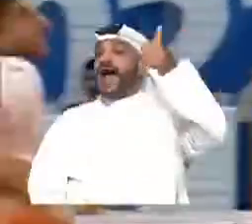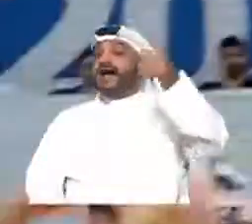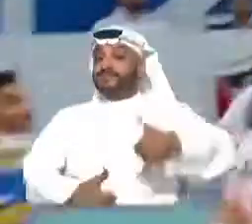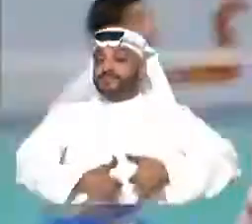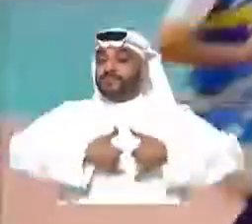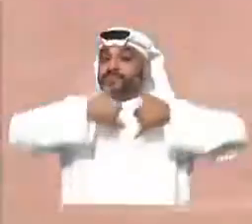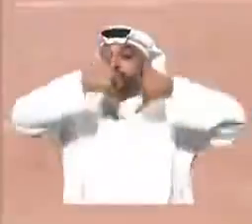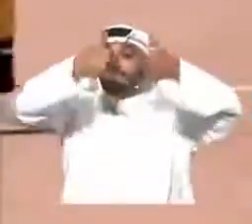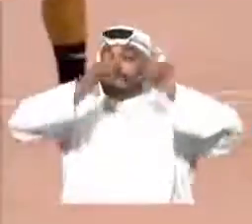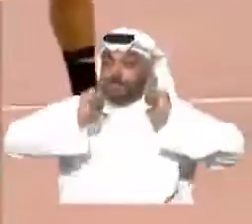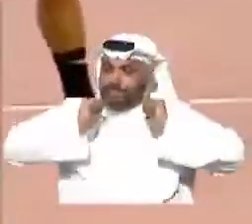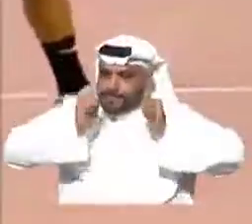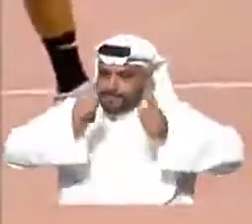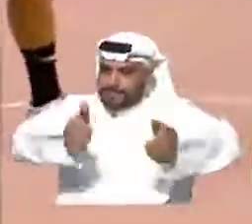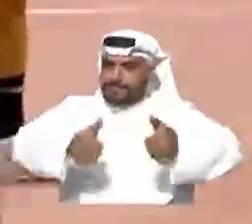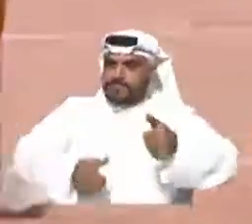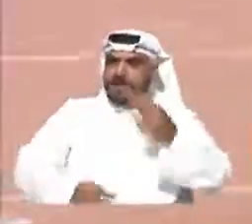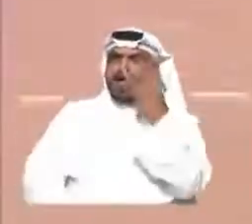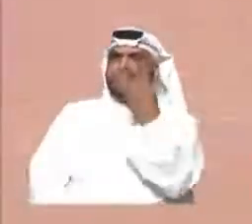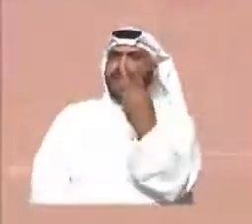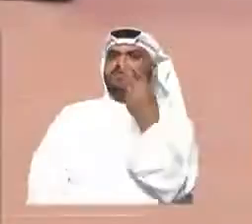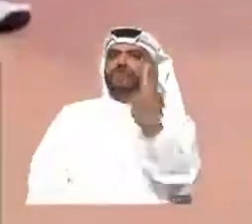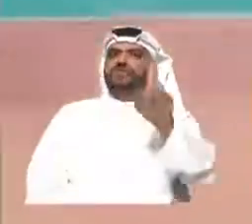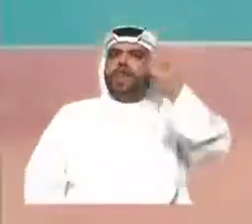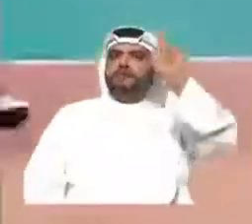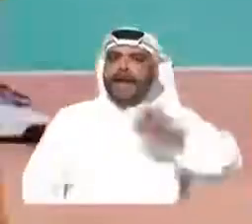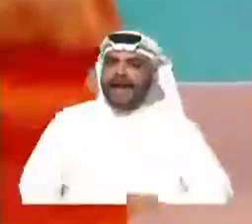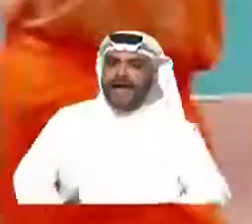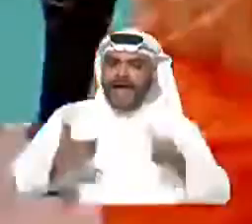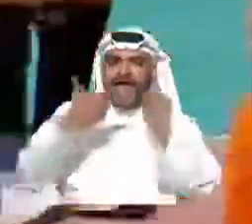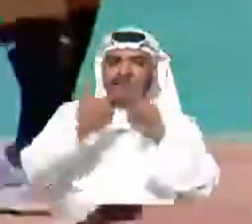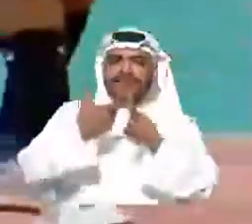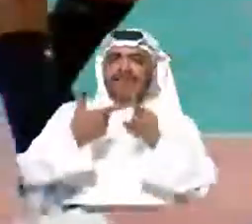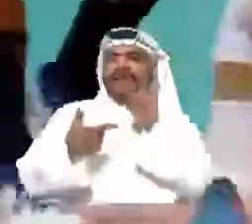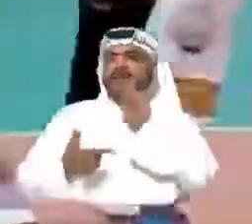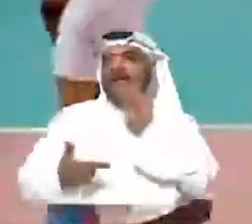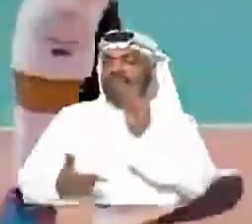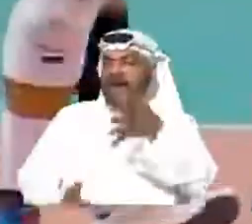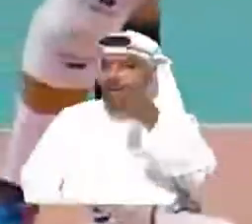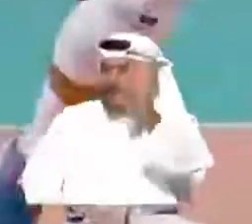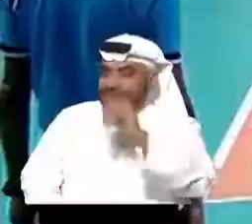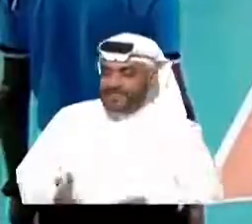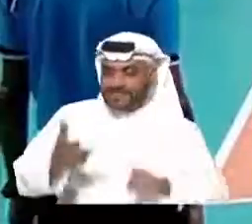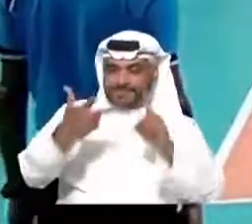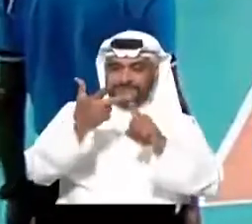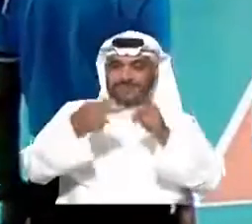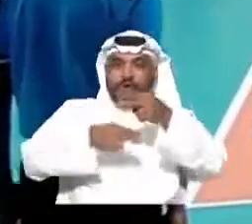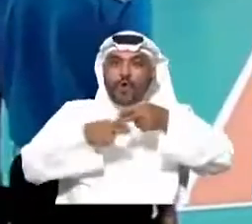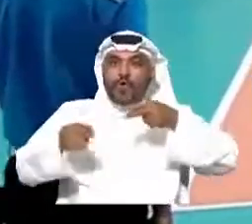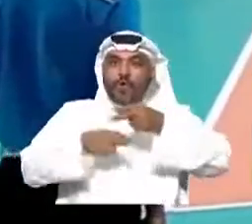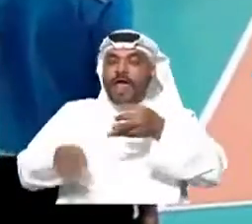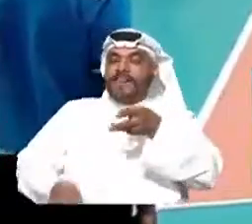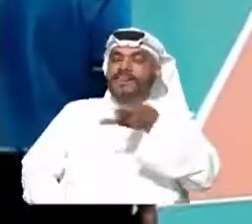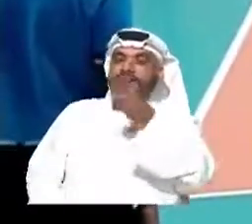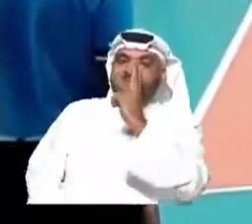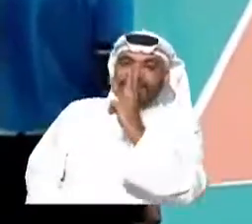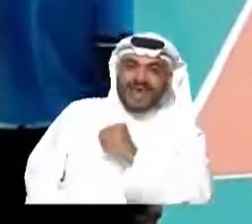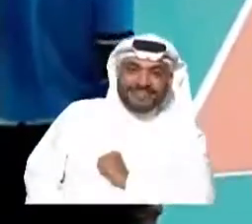منذ انطلاقها 23 مرة، ثم كاظمة 15 مرة، والكويت 13 مرة،